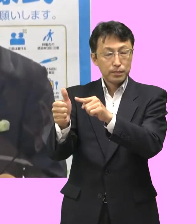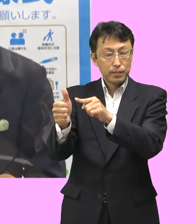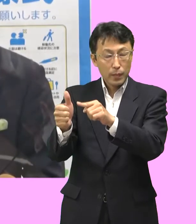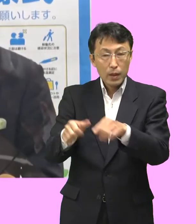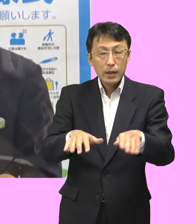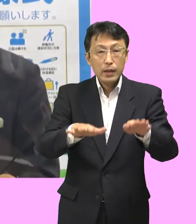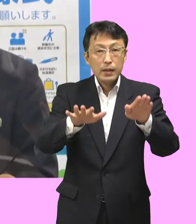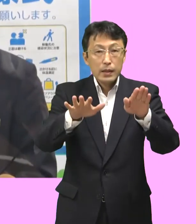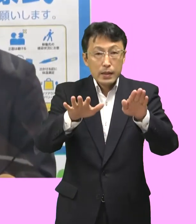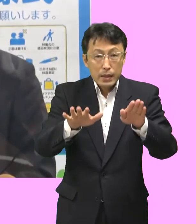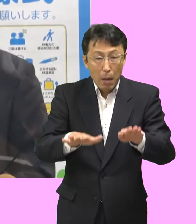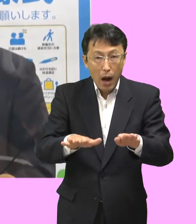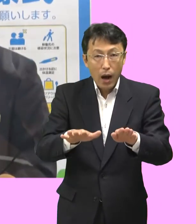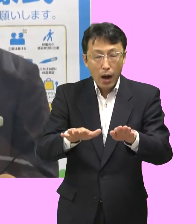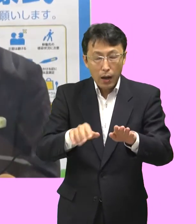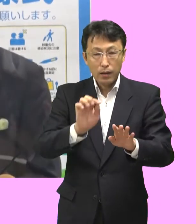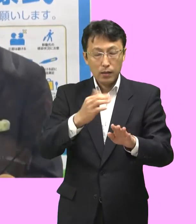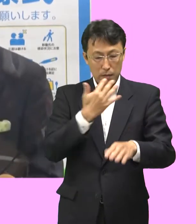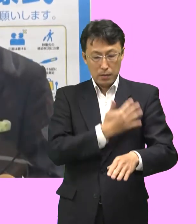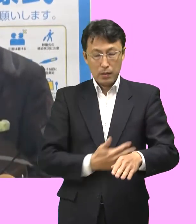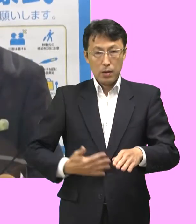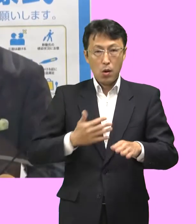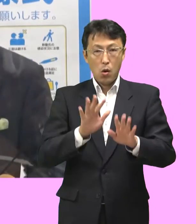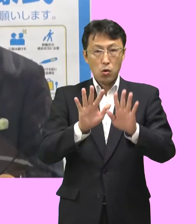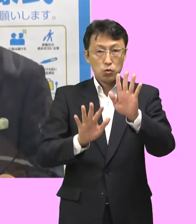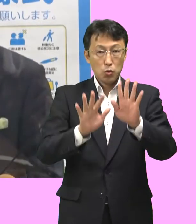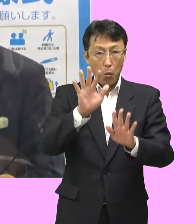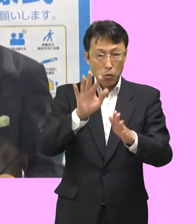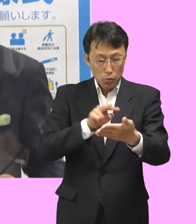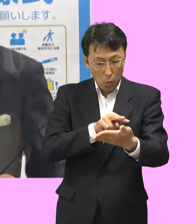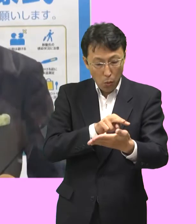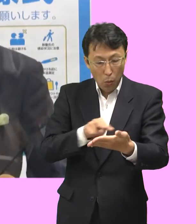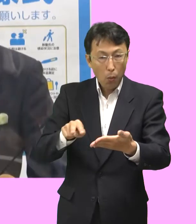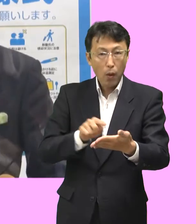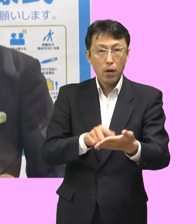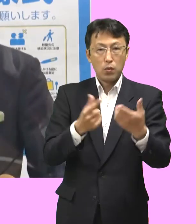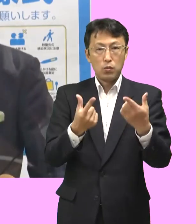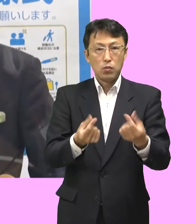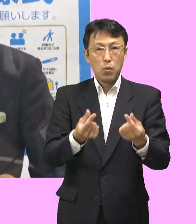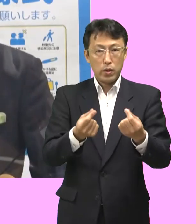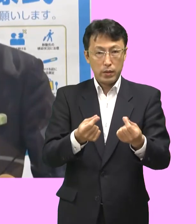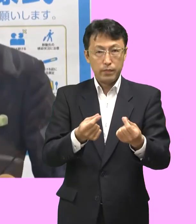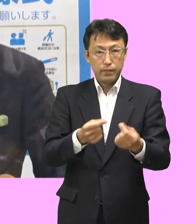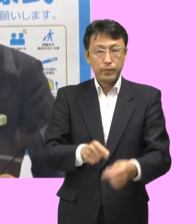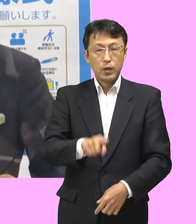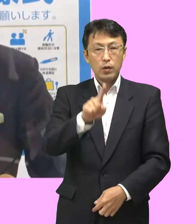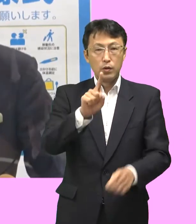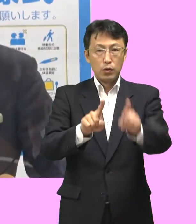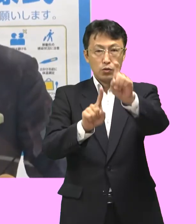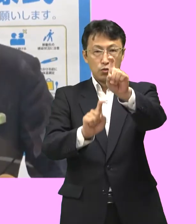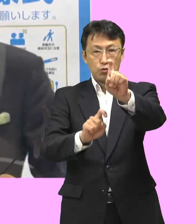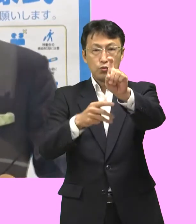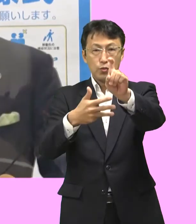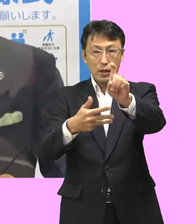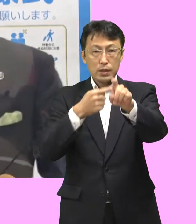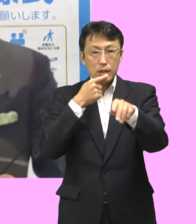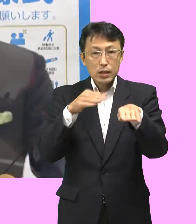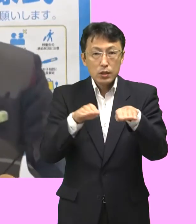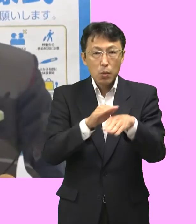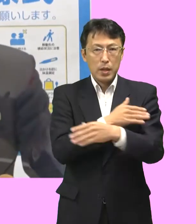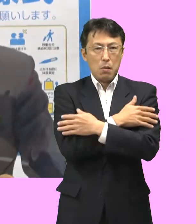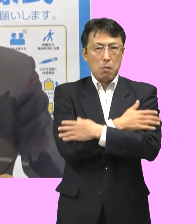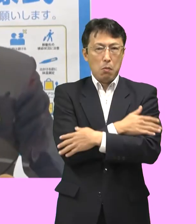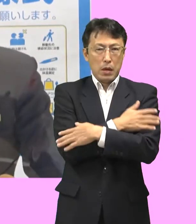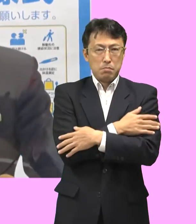症状のところを見ていただければお分かりのご覧の通り、18日の日曜日におかんが出て、そして19